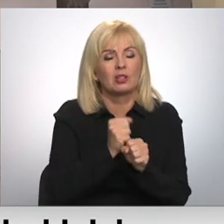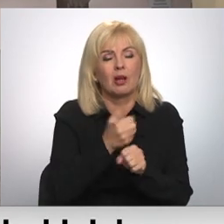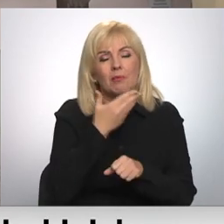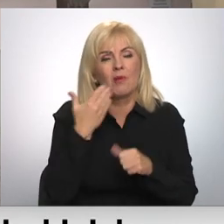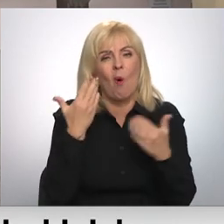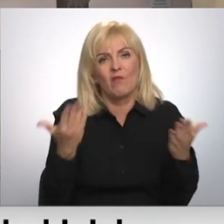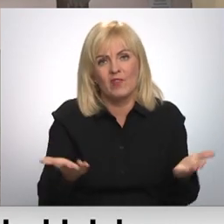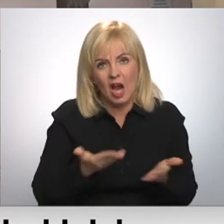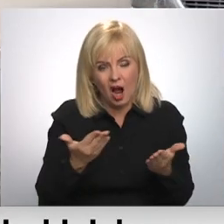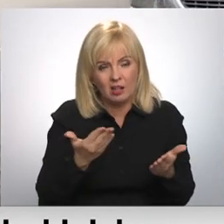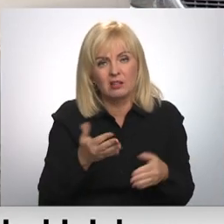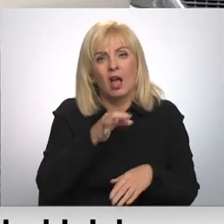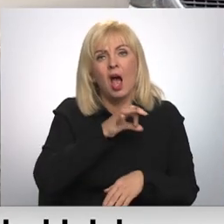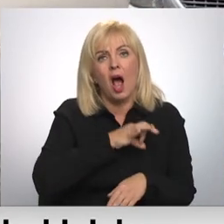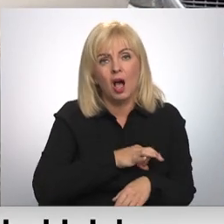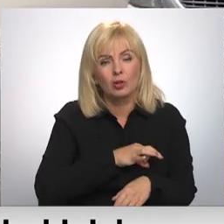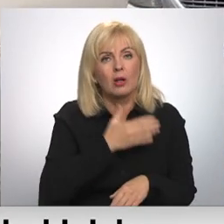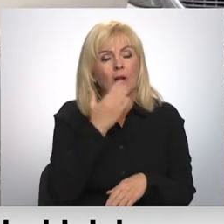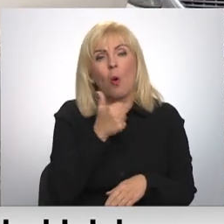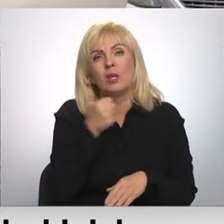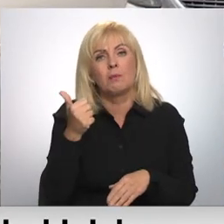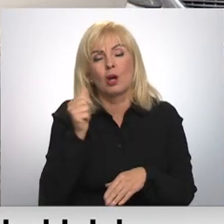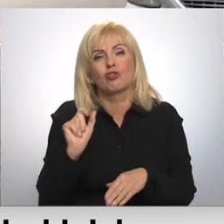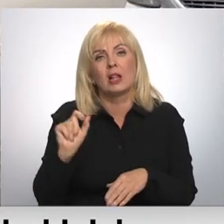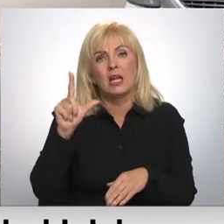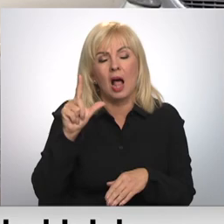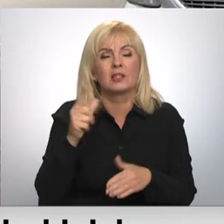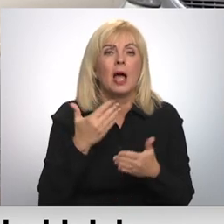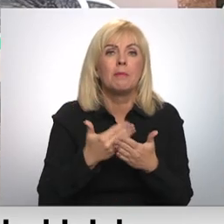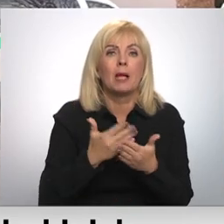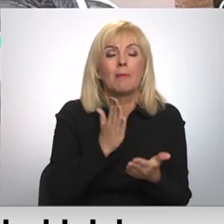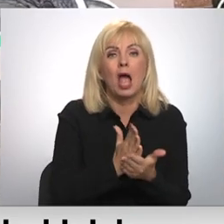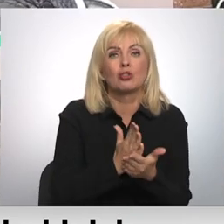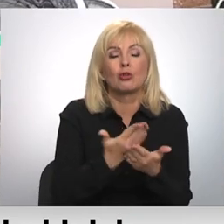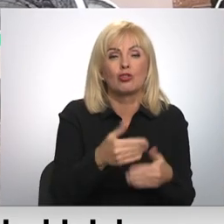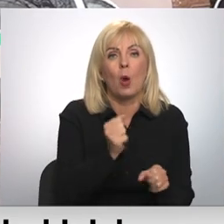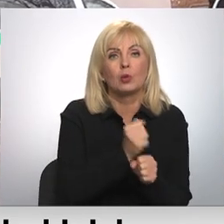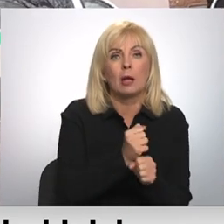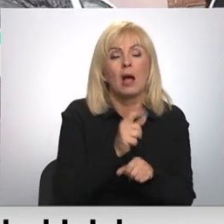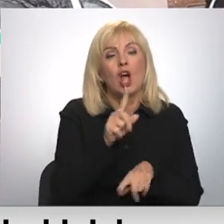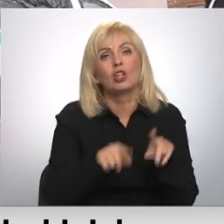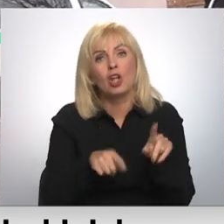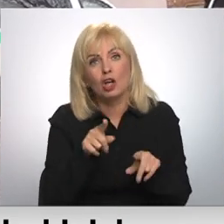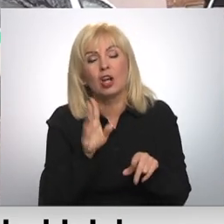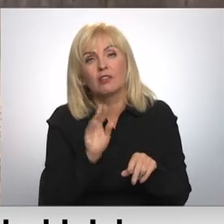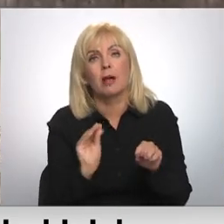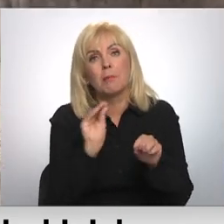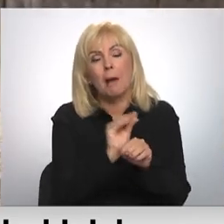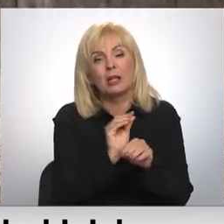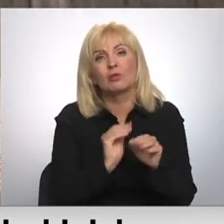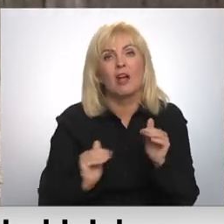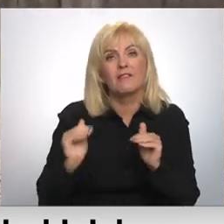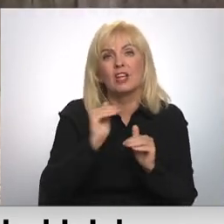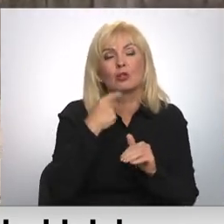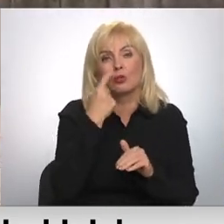viegls, atalgojums nav īpaši lielāks, kā pieņemsim jau esošajā darbā. Var gadīties arī dažādas virsstundas, bet tās